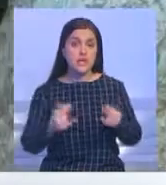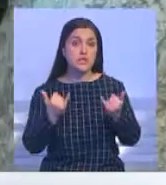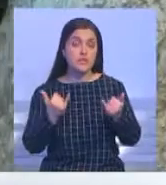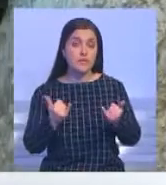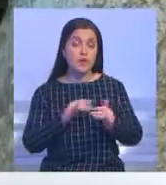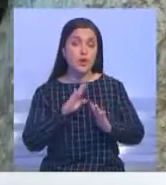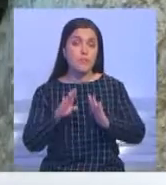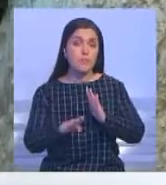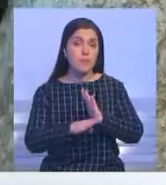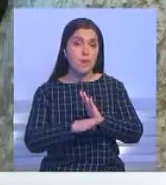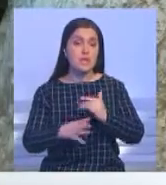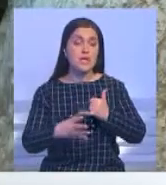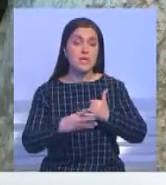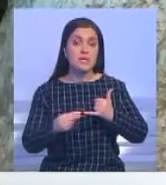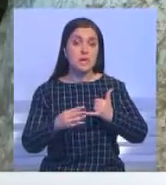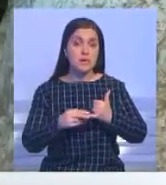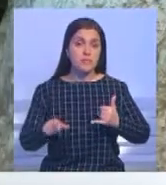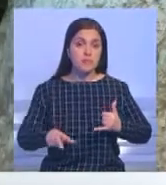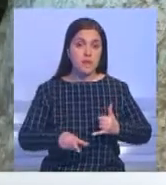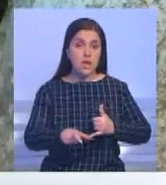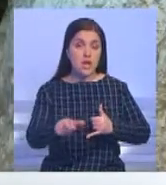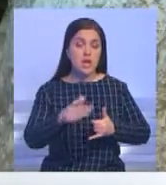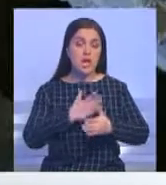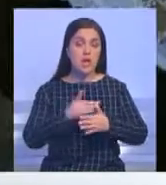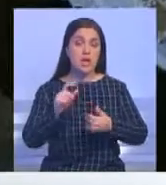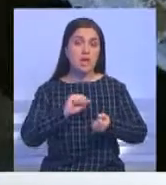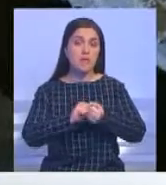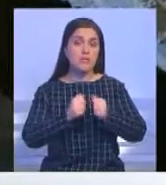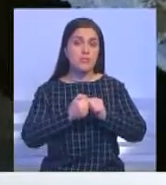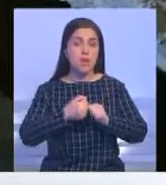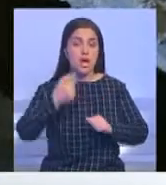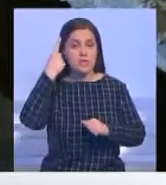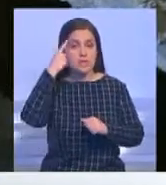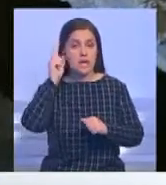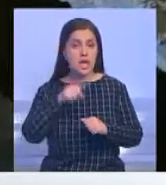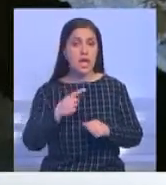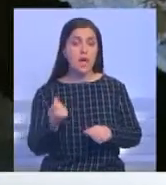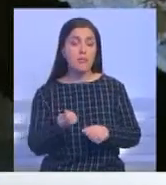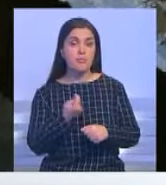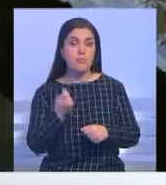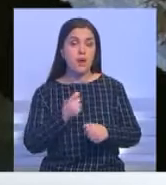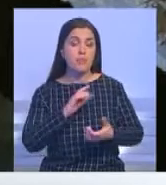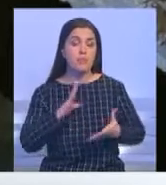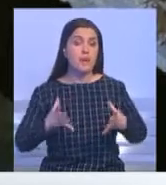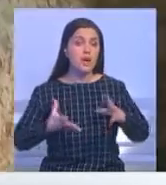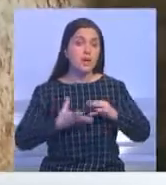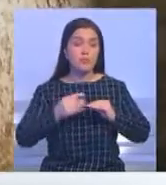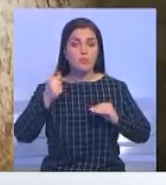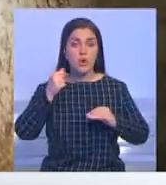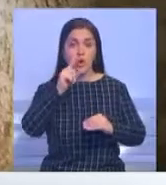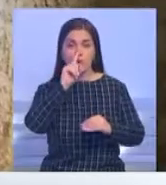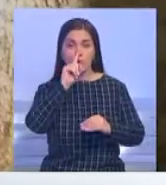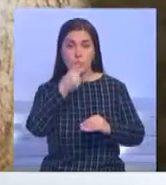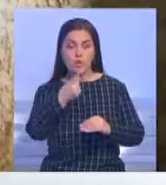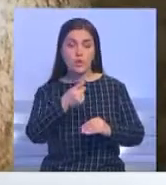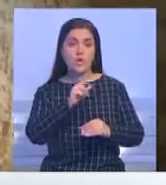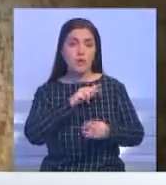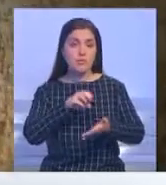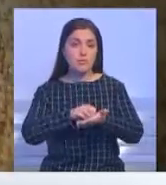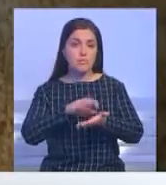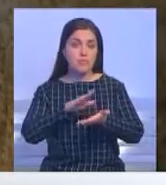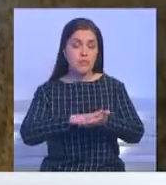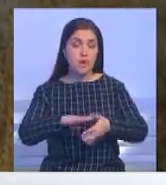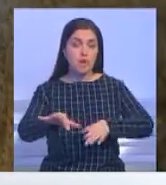подземной сети заброшенных карьеров и каменоломен спелеологи знают очень мало. По итогам года работы им удалось нанести на карту не